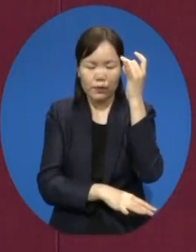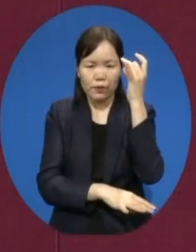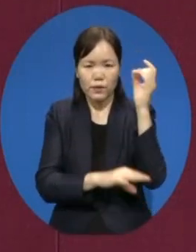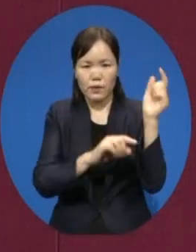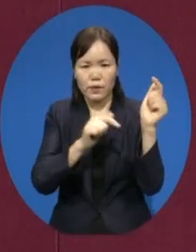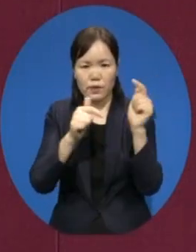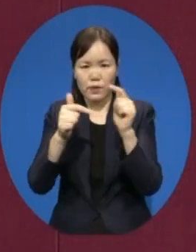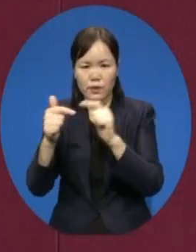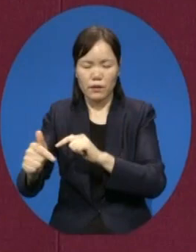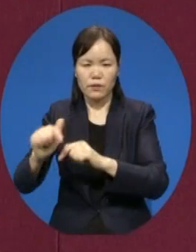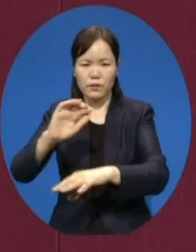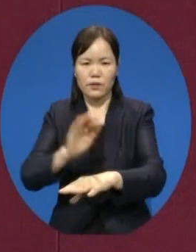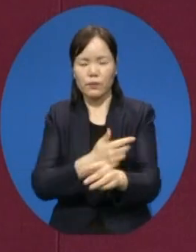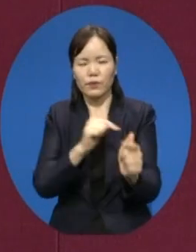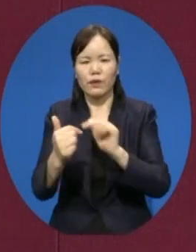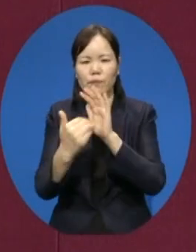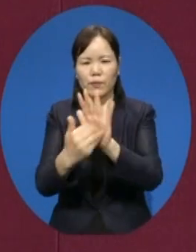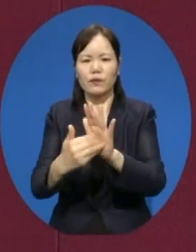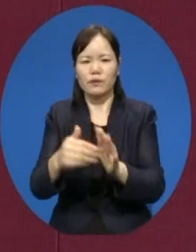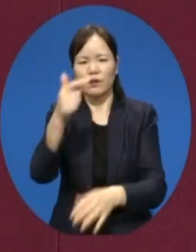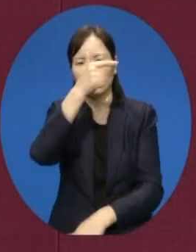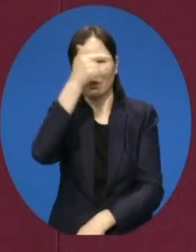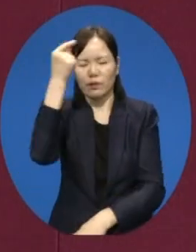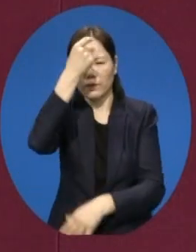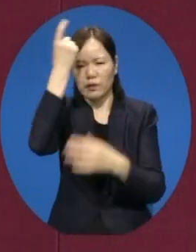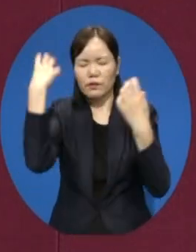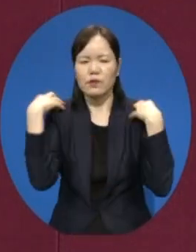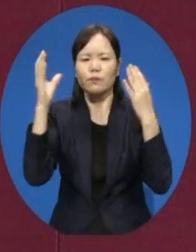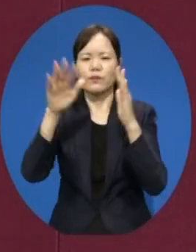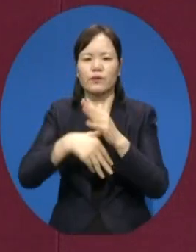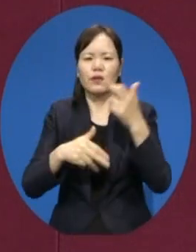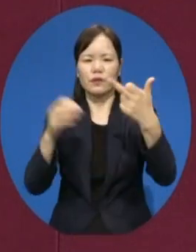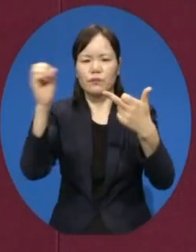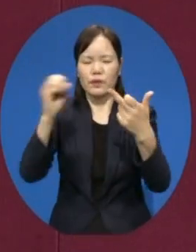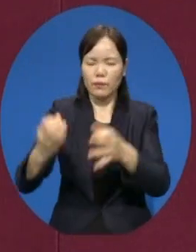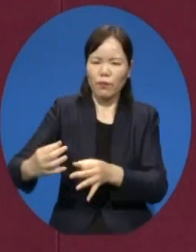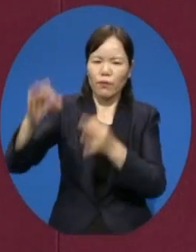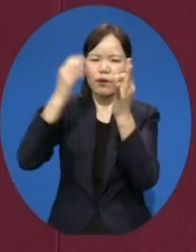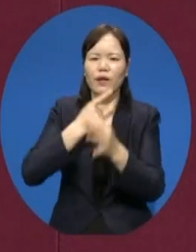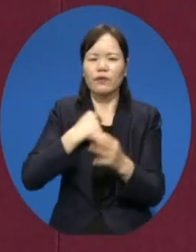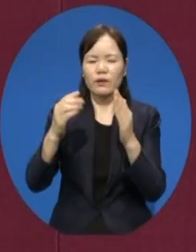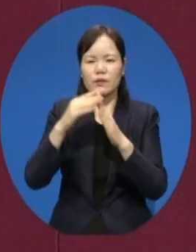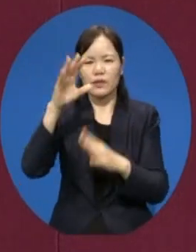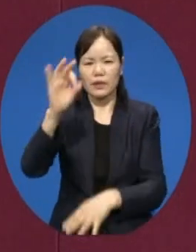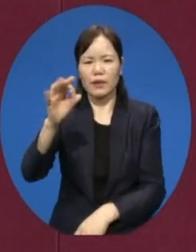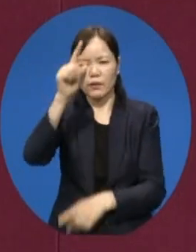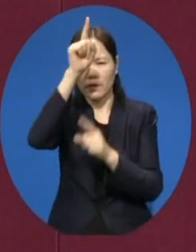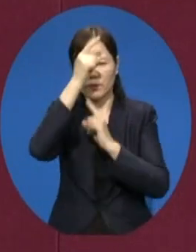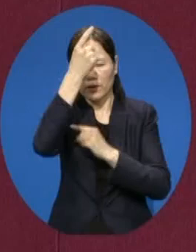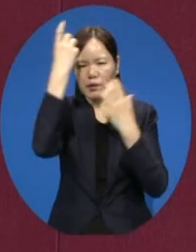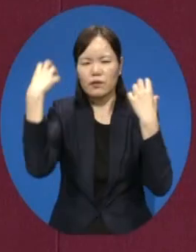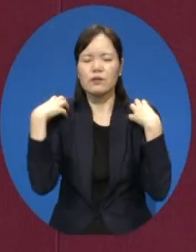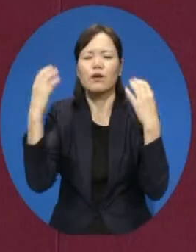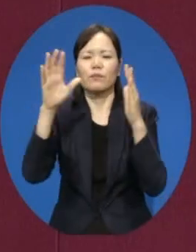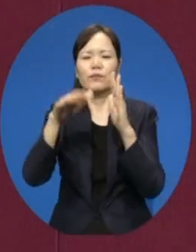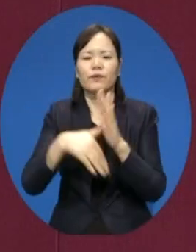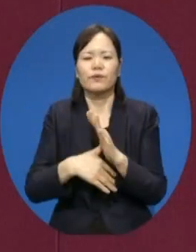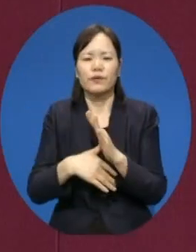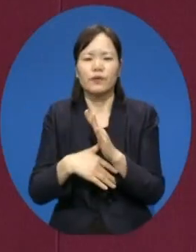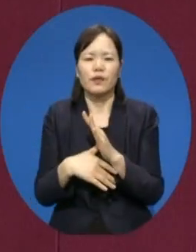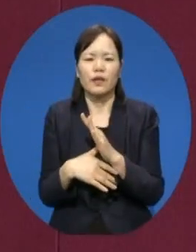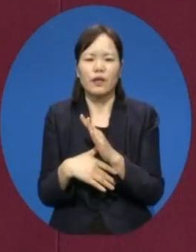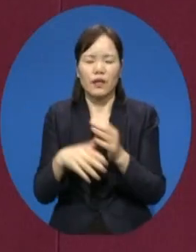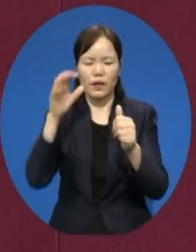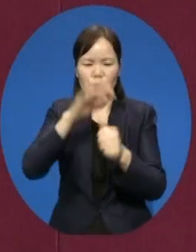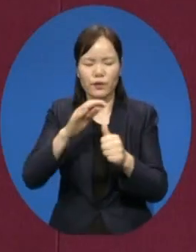막아냈습니다. 노무현 정부 때 무려 17%나 올랐던 집값, 이명박 정부가 규제 풀고